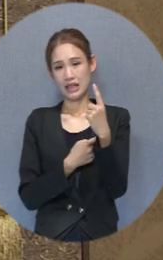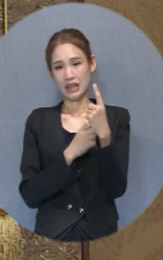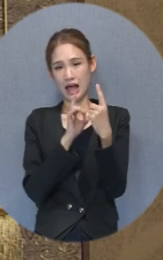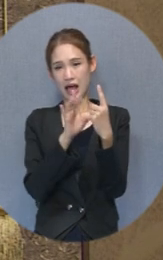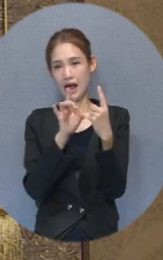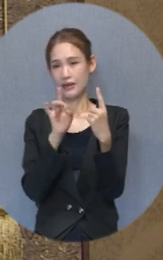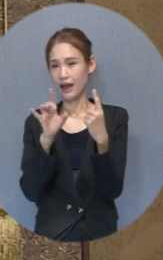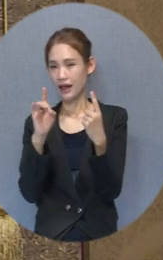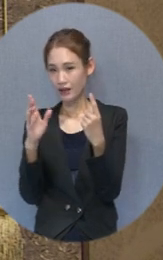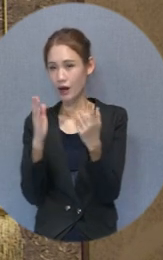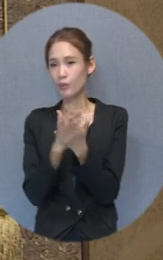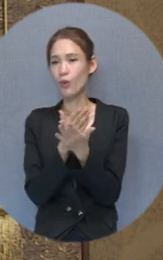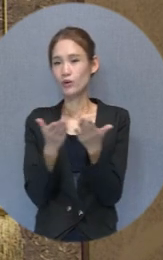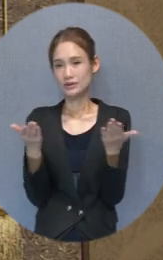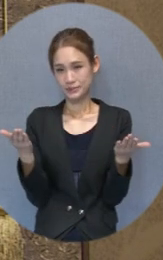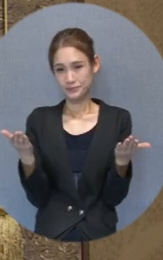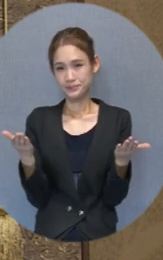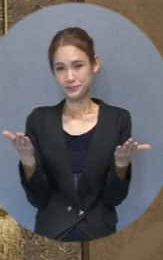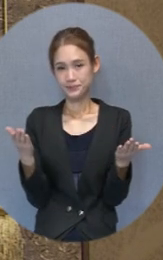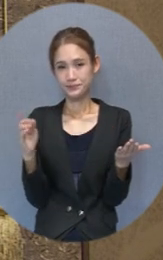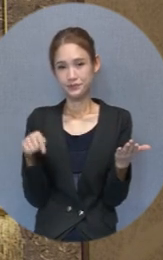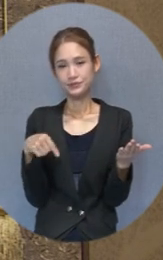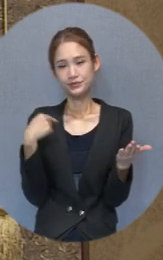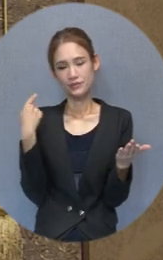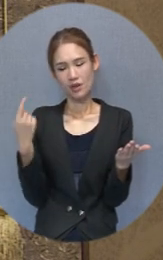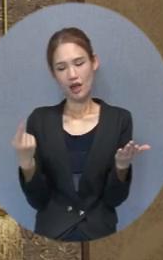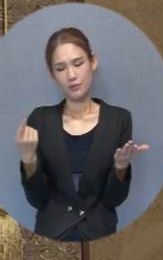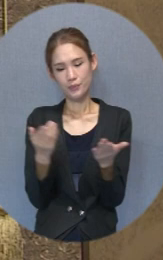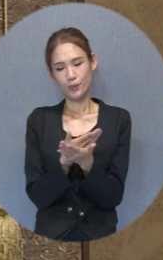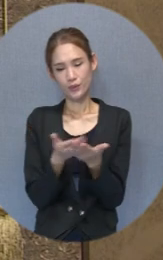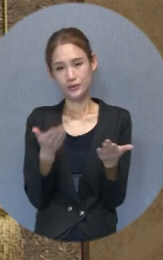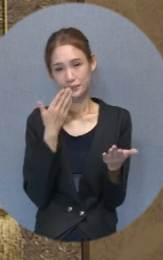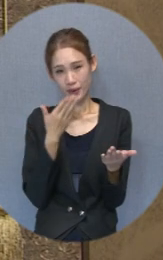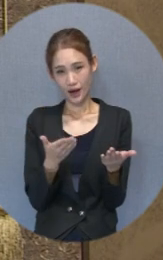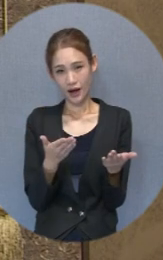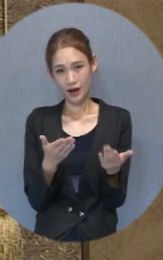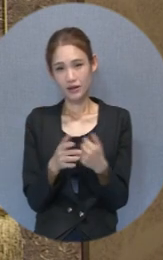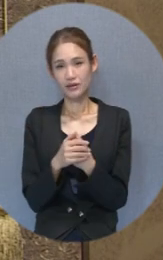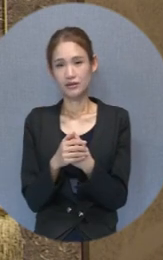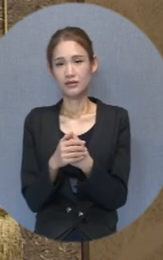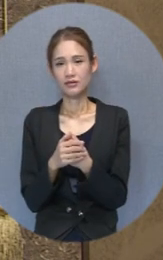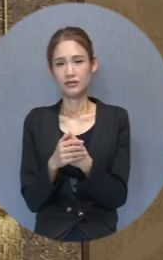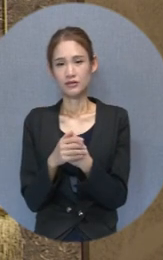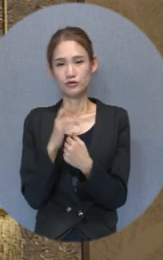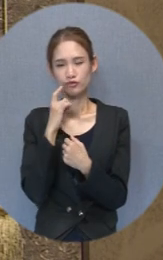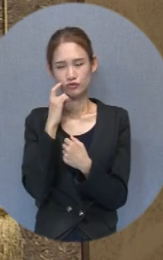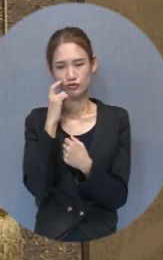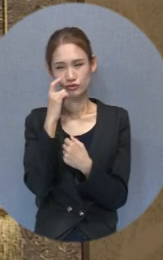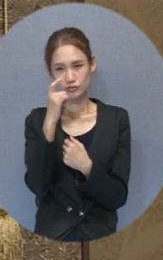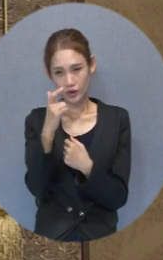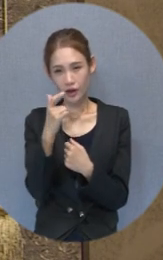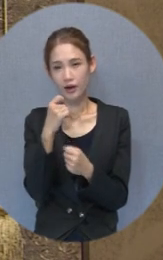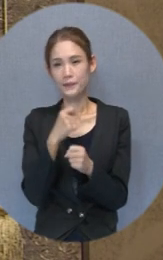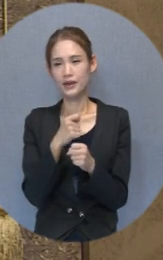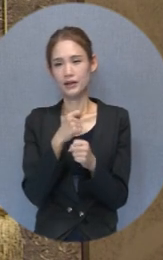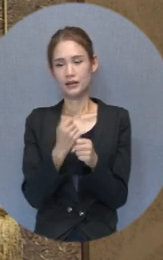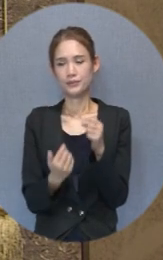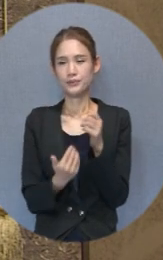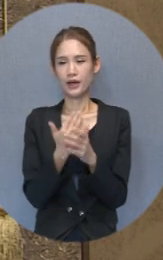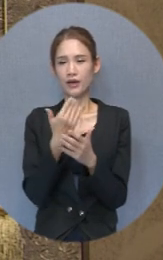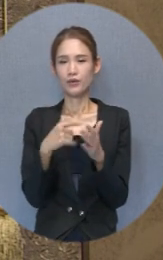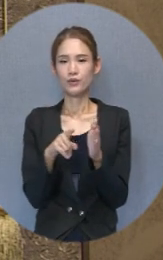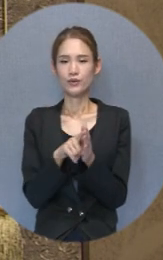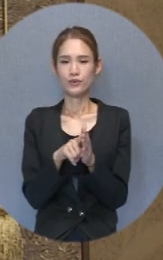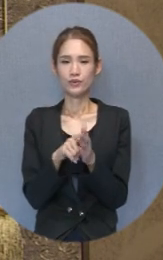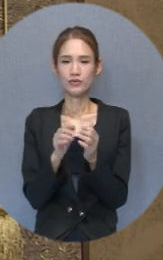이제 보급을 하면은 다음 해에 또 보급을 할 수 있거든요. 네. 그래서 지속적으로 사용을 할 수 있어야 되고